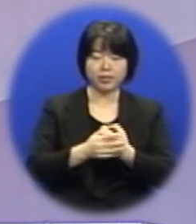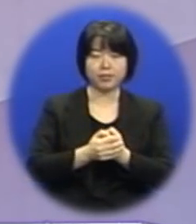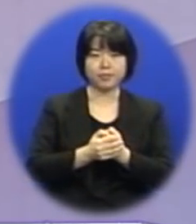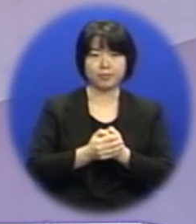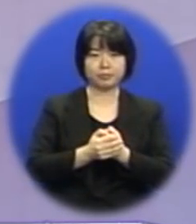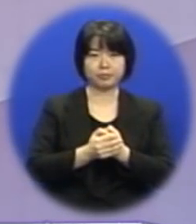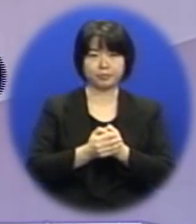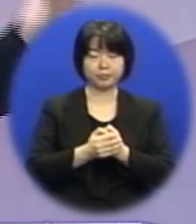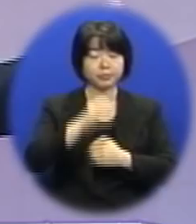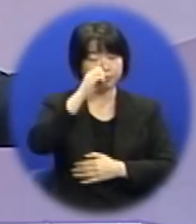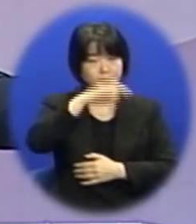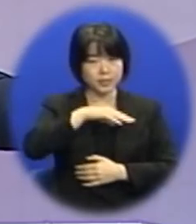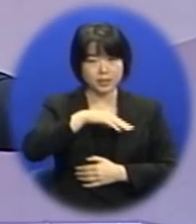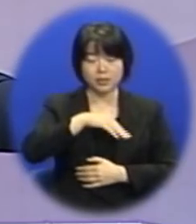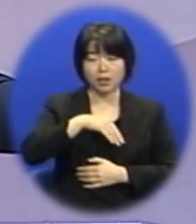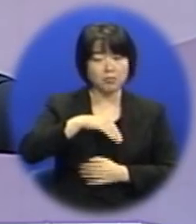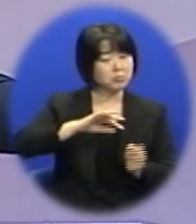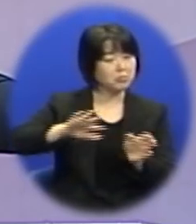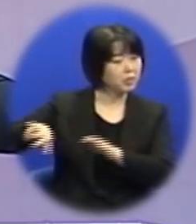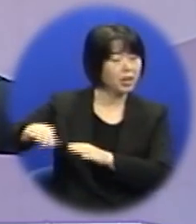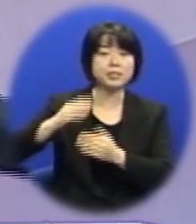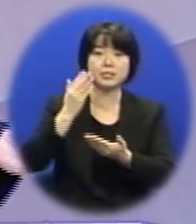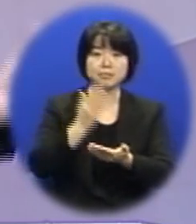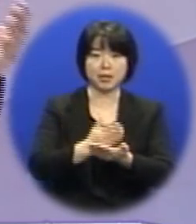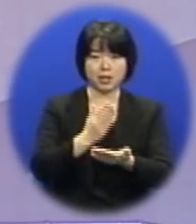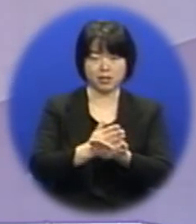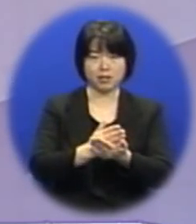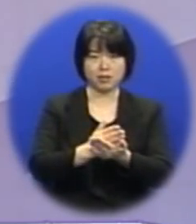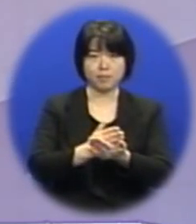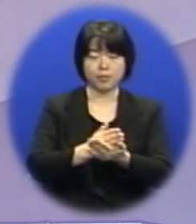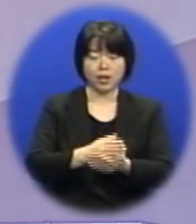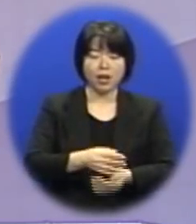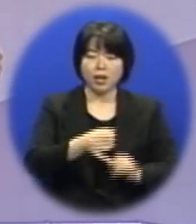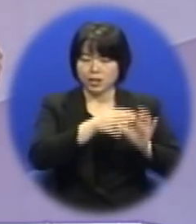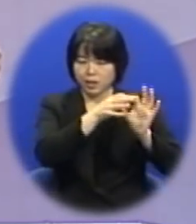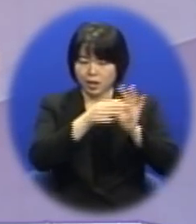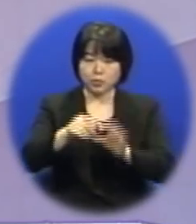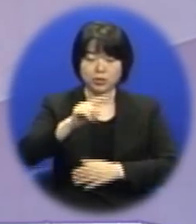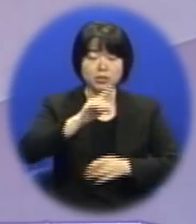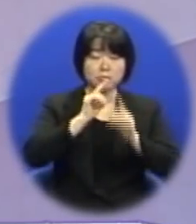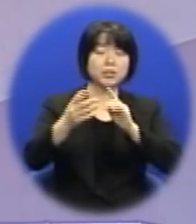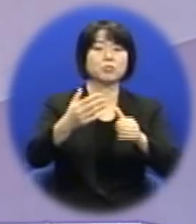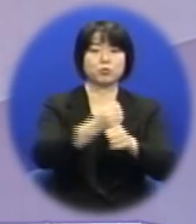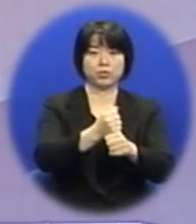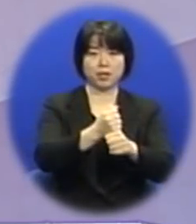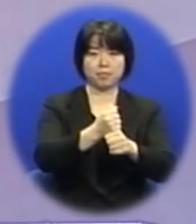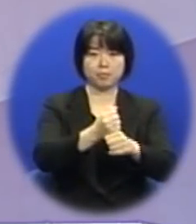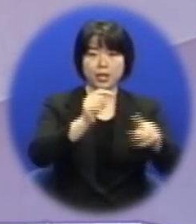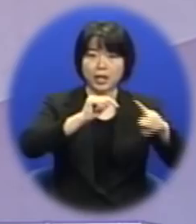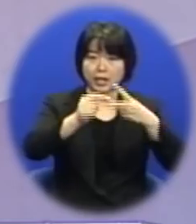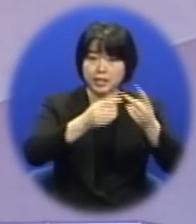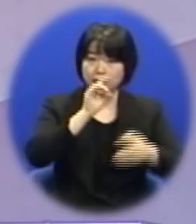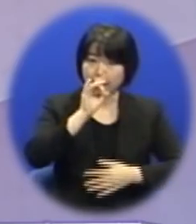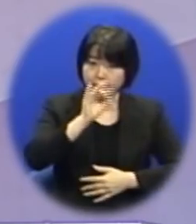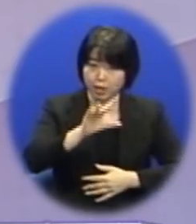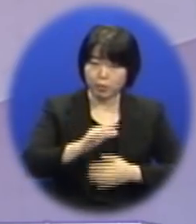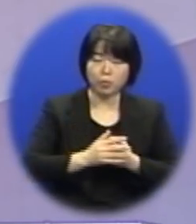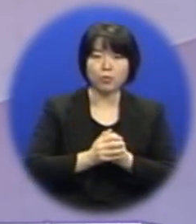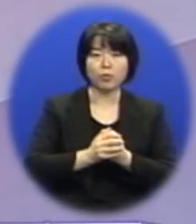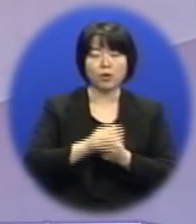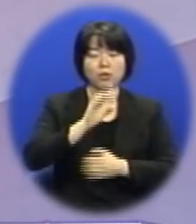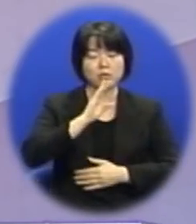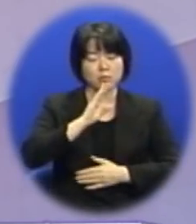생기면 그냥 넘어가지 마시기 바랍니다. 역시 그 말씀을 붙잡으셔야 됩니다. 이해가 안 되고